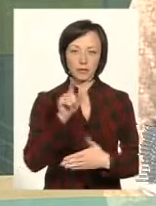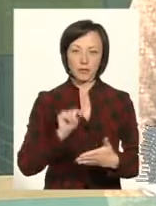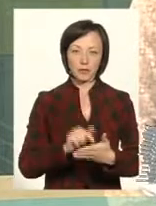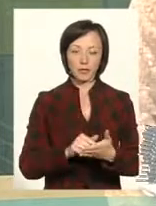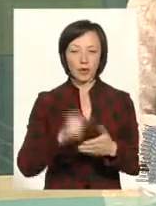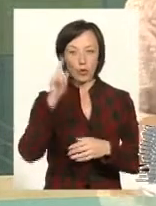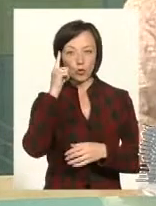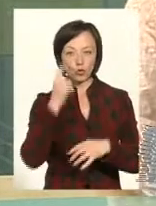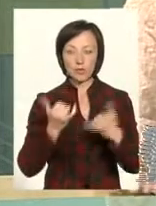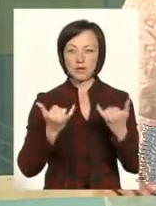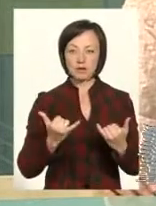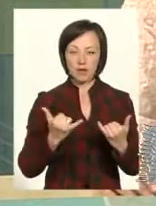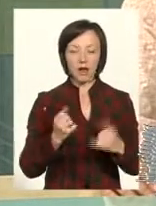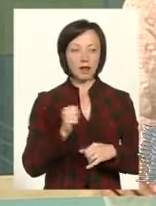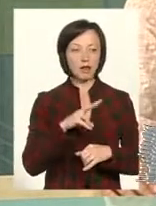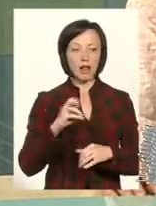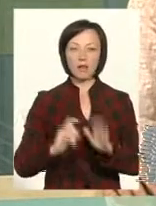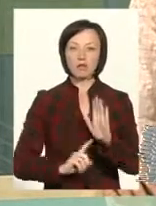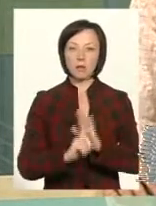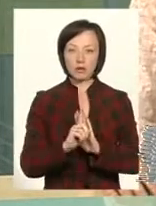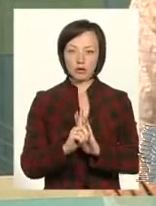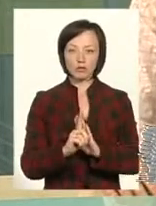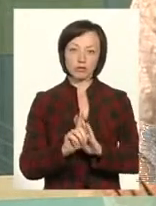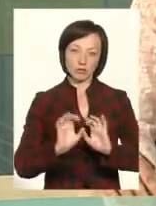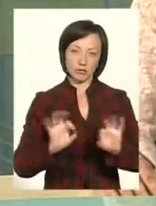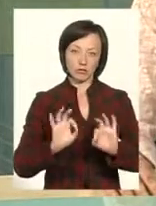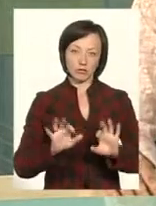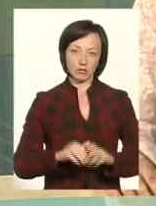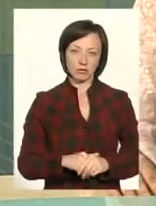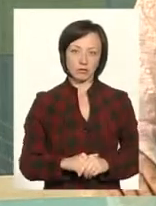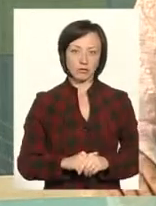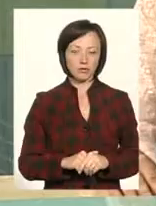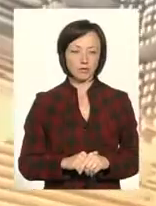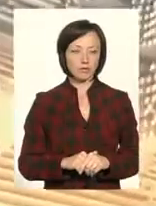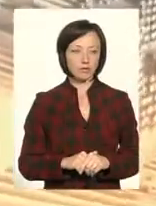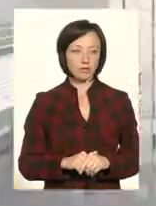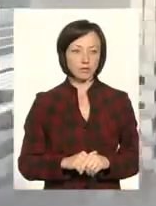їх, обдумувати уже зараз, але спершу пролог.